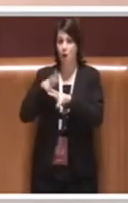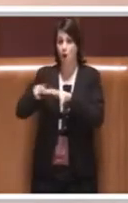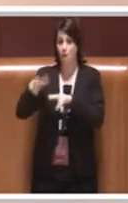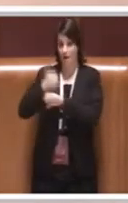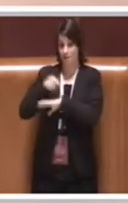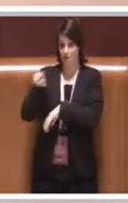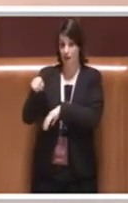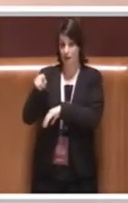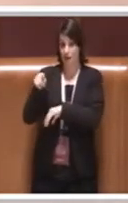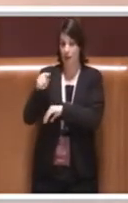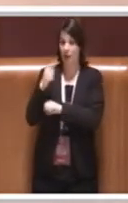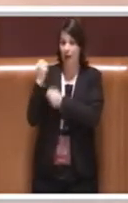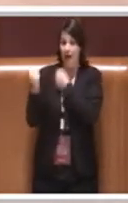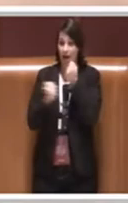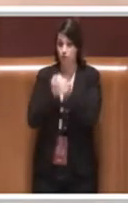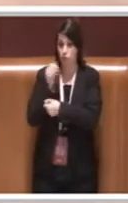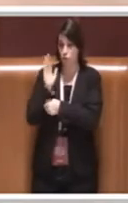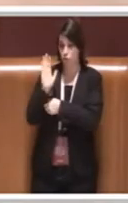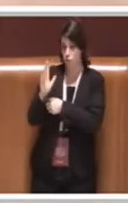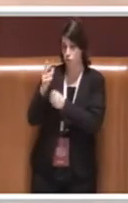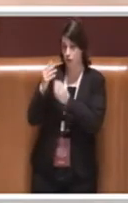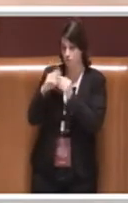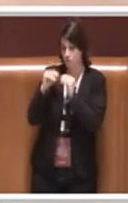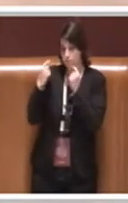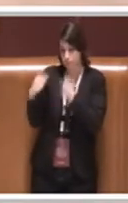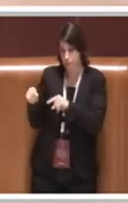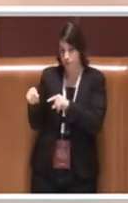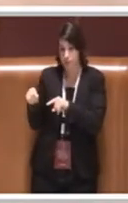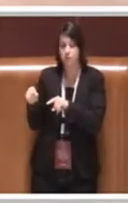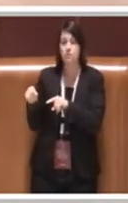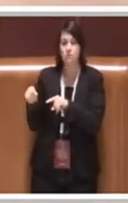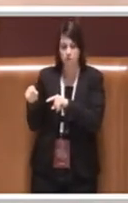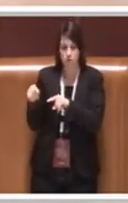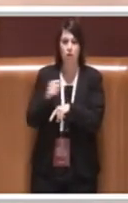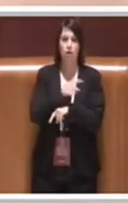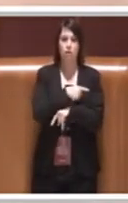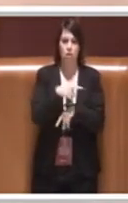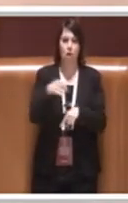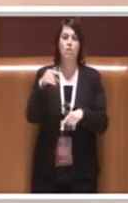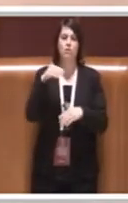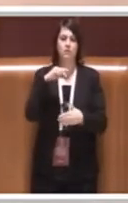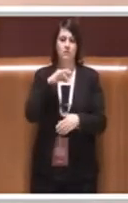di Roma Capitale avrebbero pagato gli stipendi.